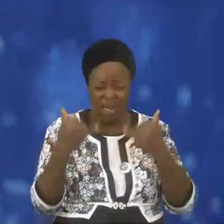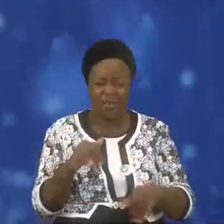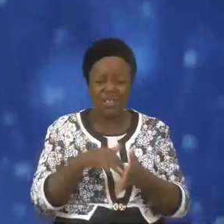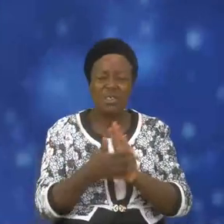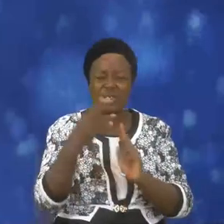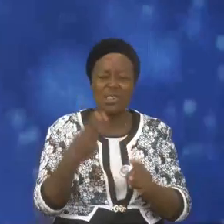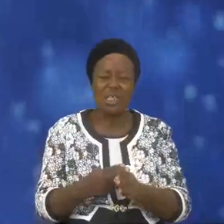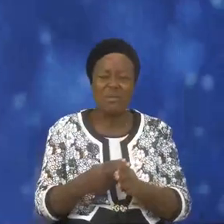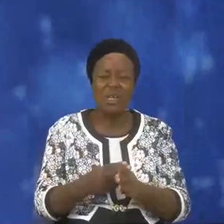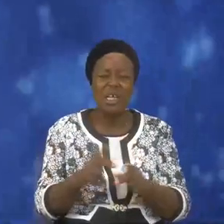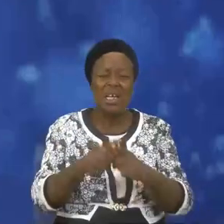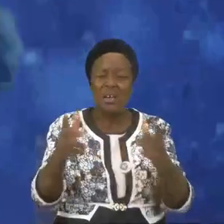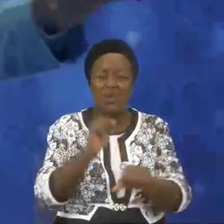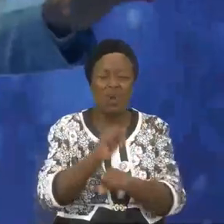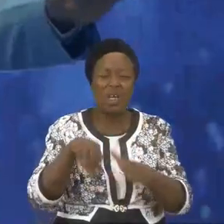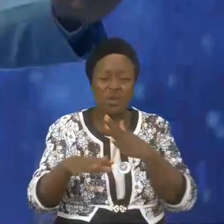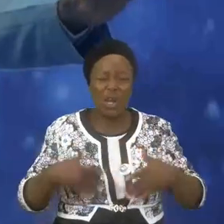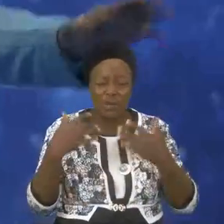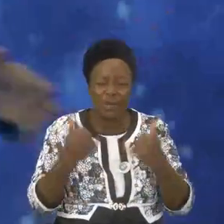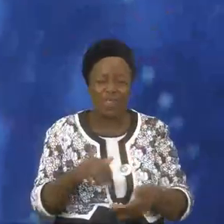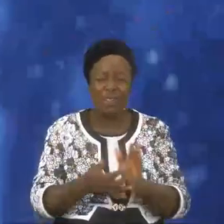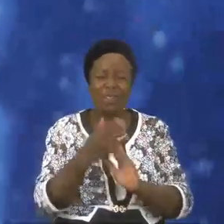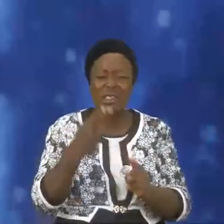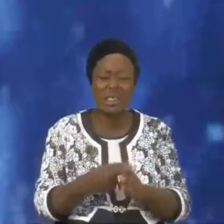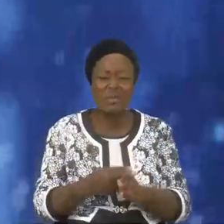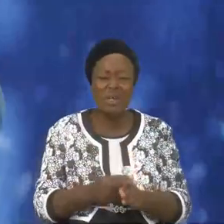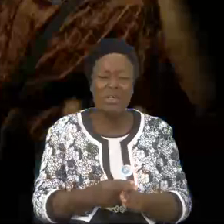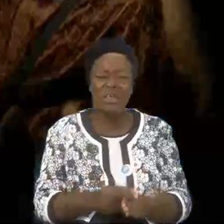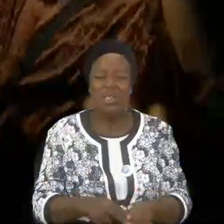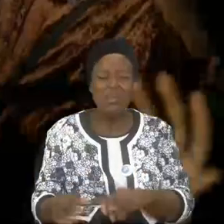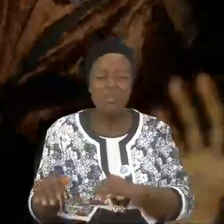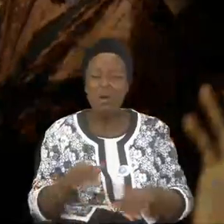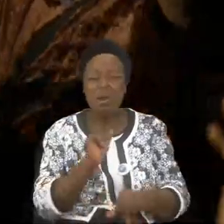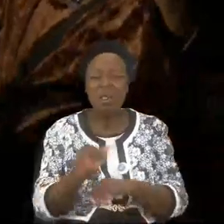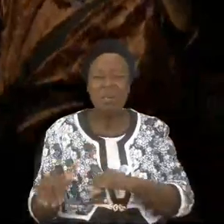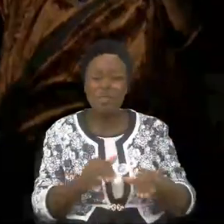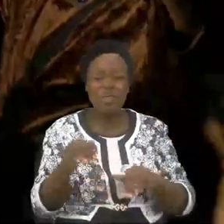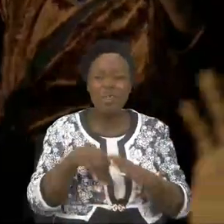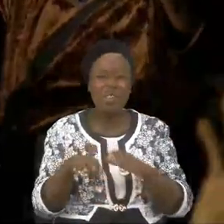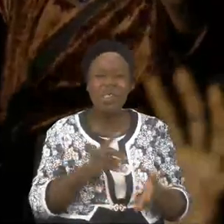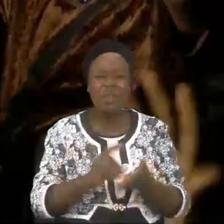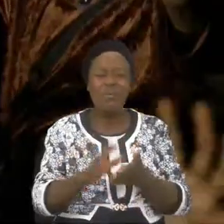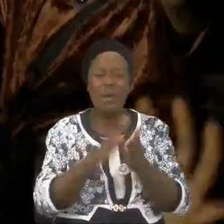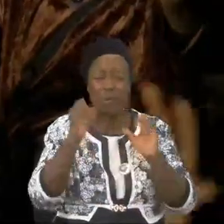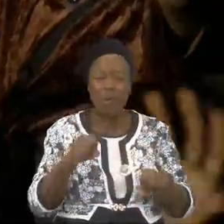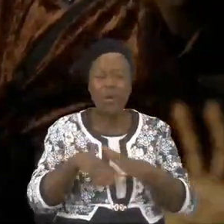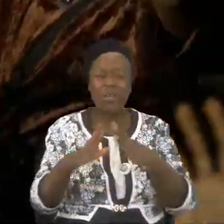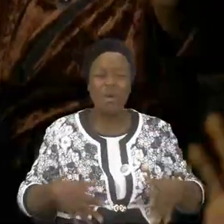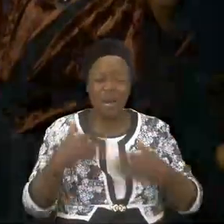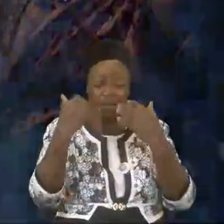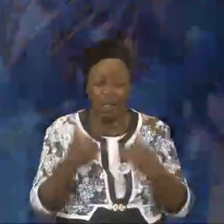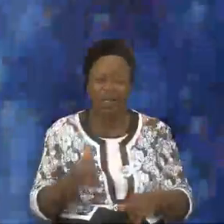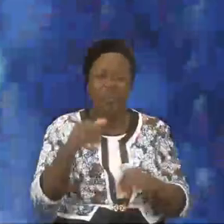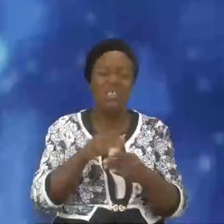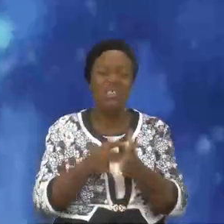maintenant, l'accomplissement dans ta vie maintenant, démonstration de la puissance divine dans ta vie maintenant, au